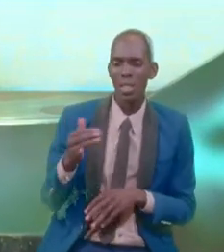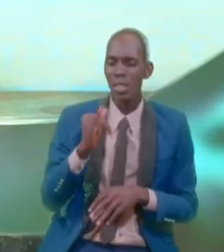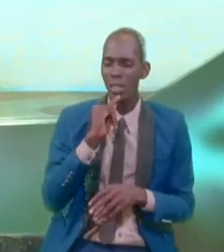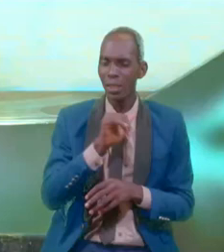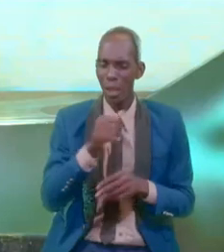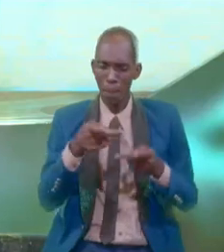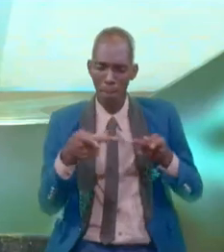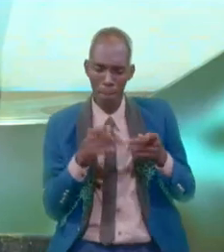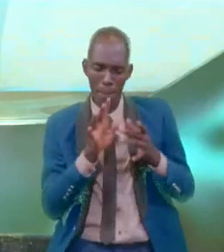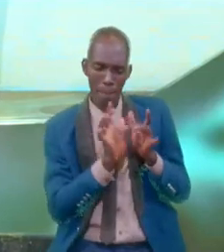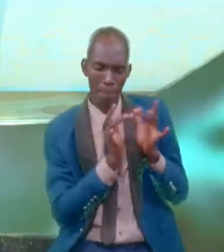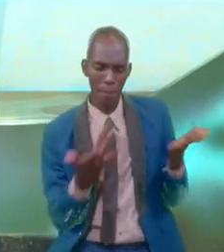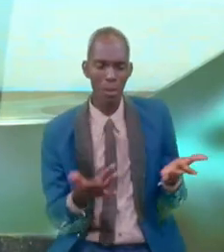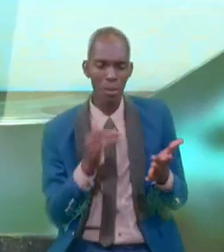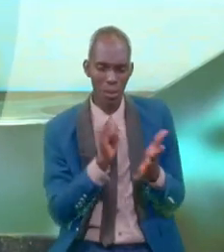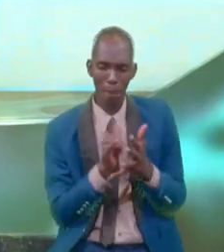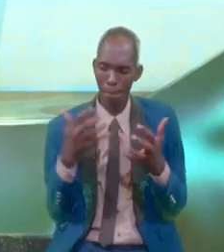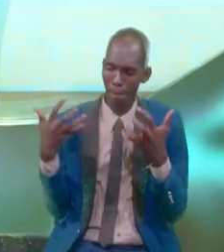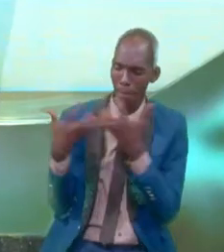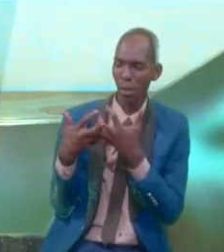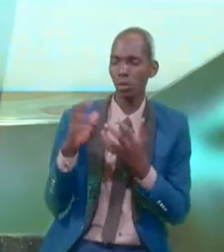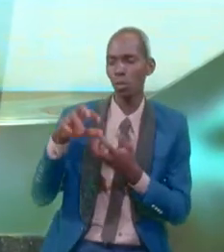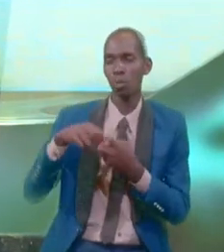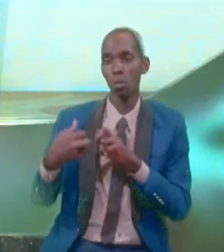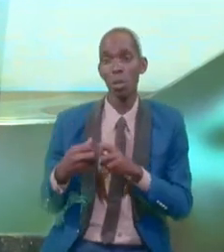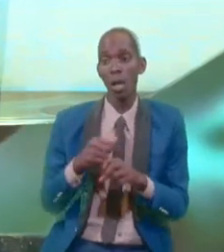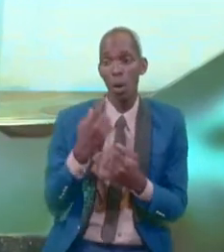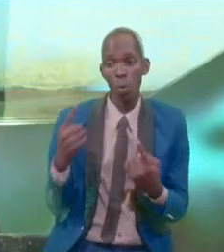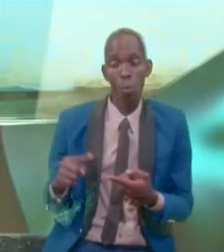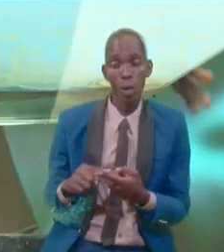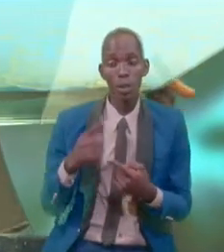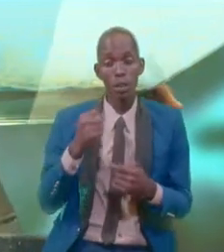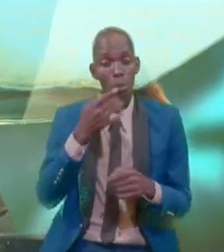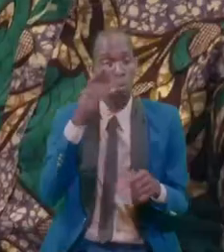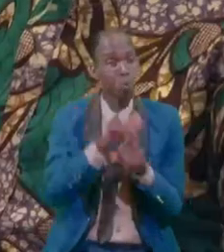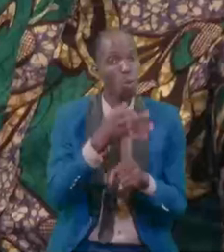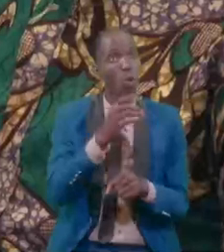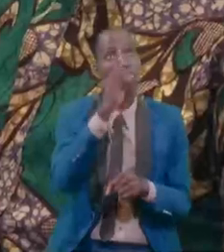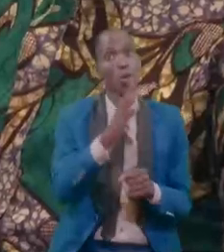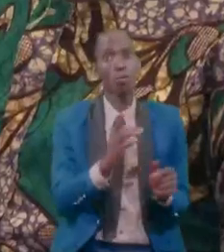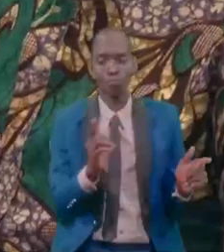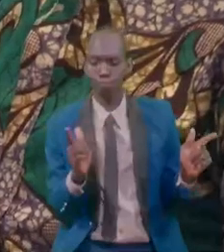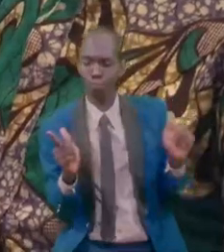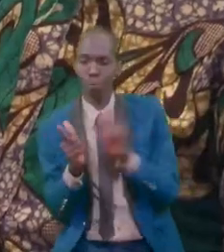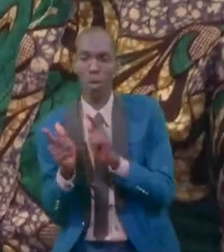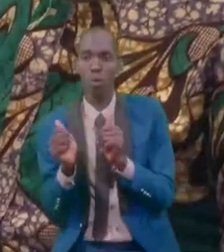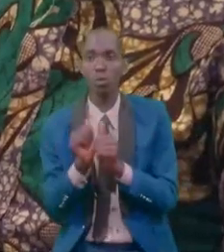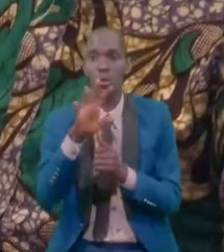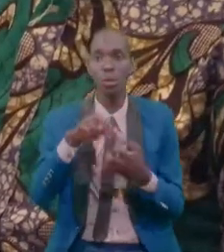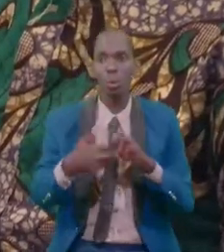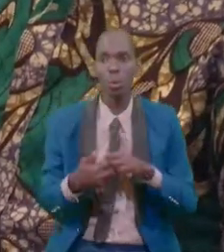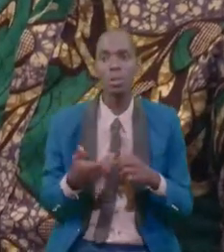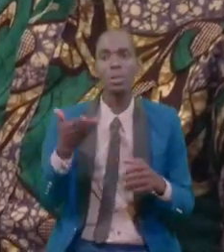va de pair avec votre problème. Ce soir, lorsque la promesse de Dieu parviendra contre vos problèmes, il y aura